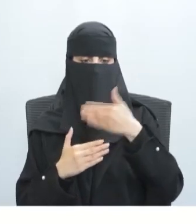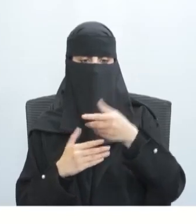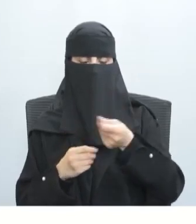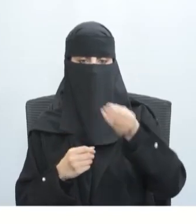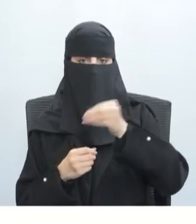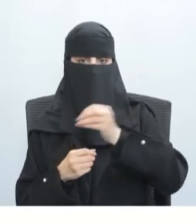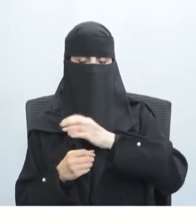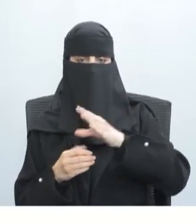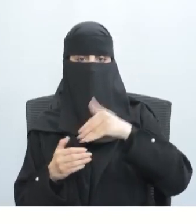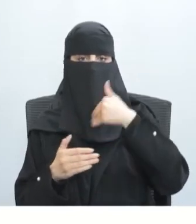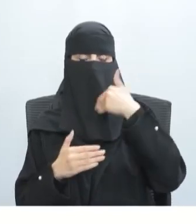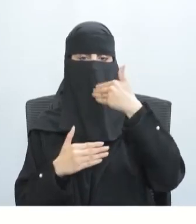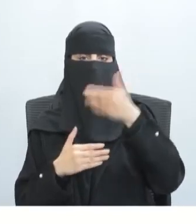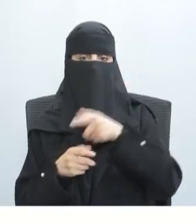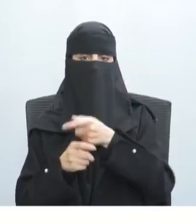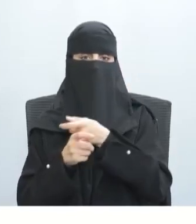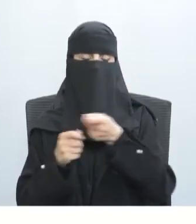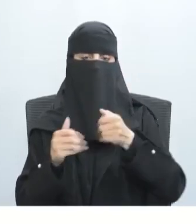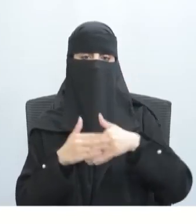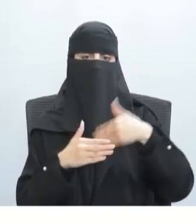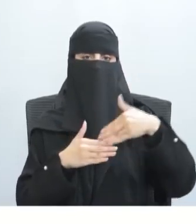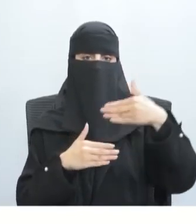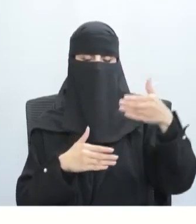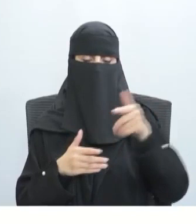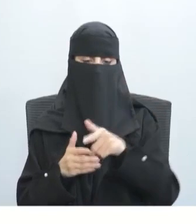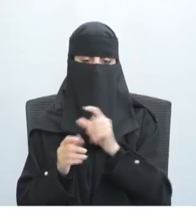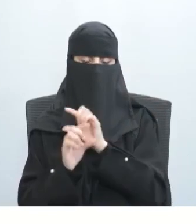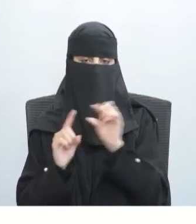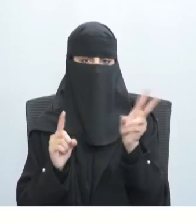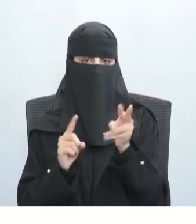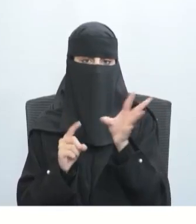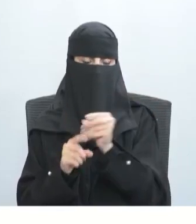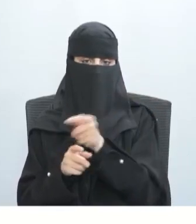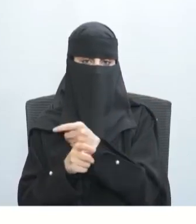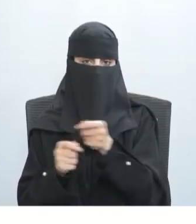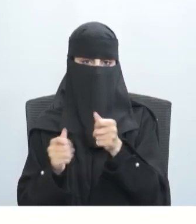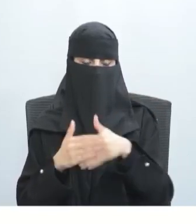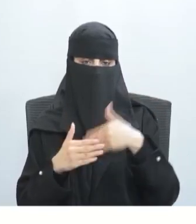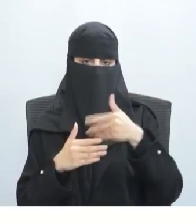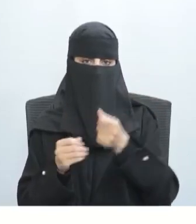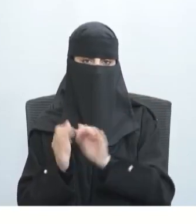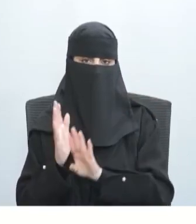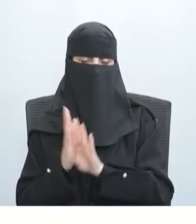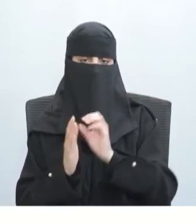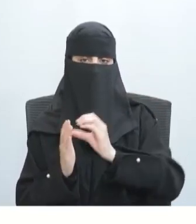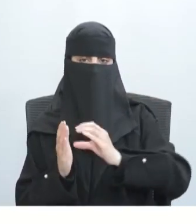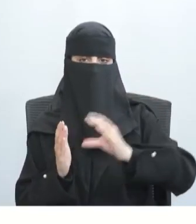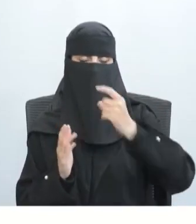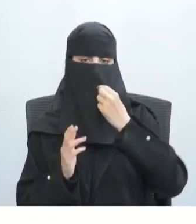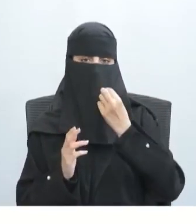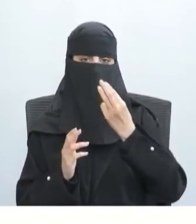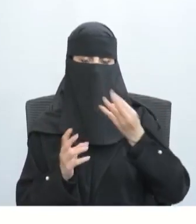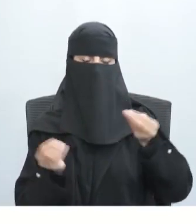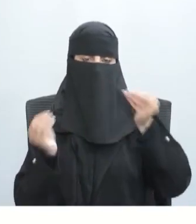فتره من الزمن نطلق عليها القيمه المستقبليه اذا مجموع هذه المبالغ من خلال الاستثمار الذي ستؤول اليه مدخراتك